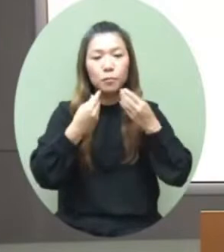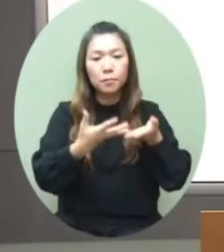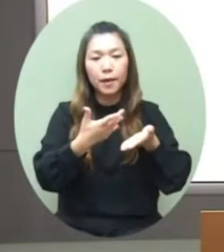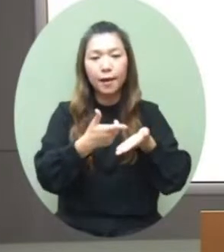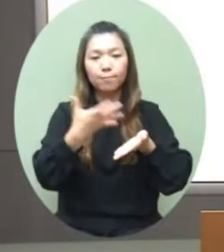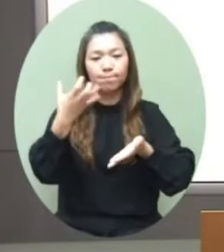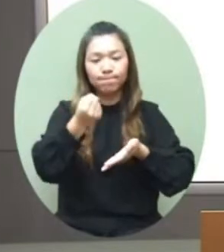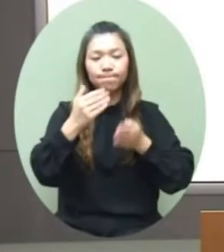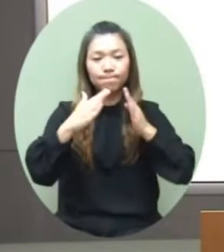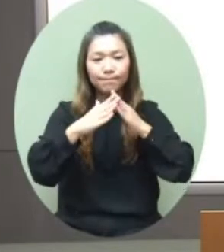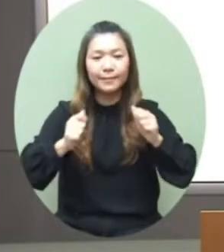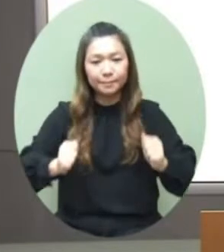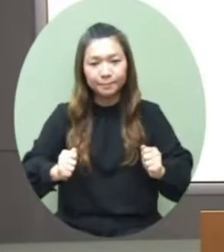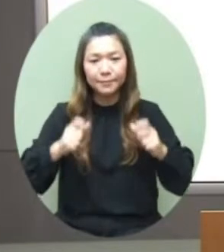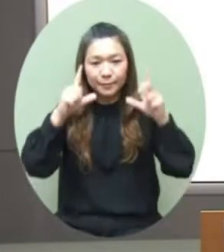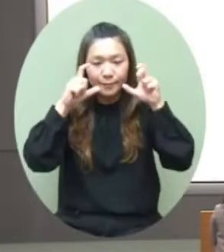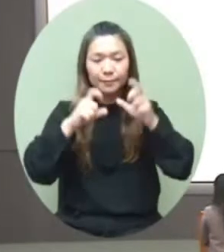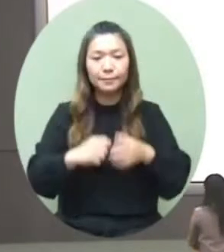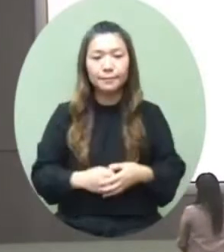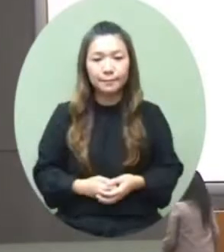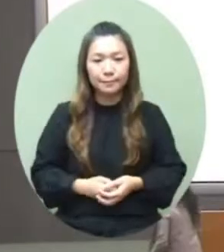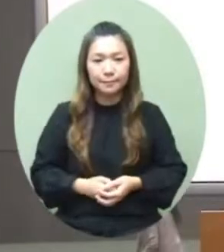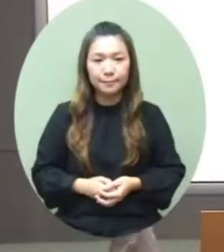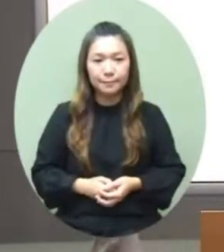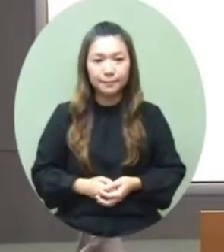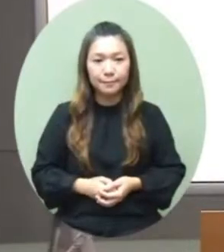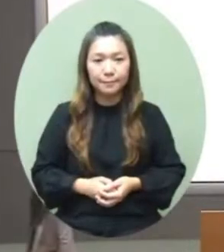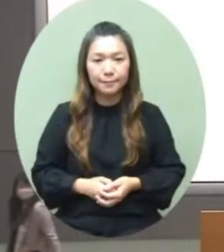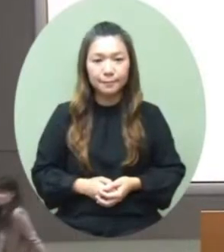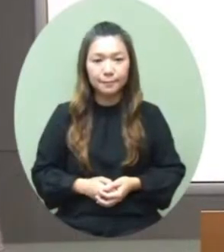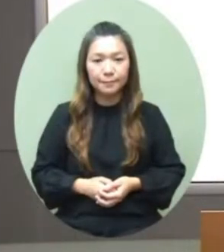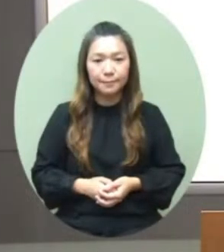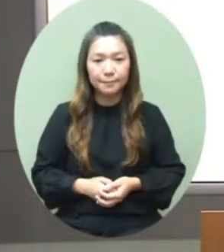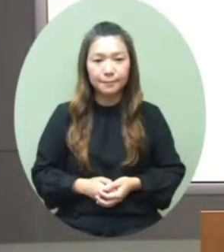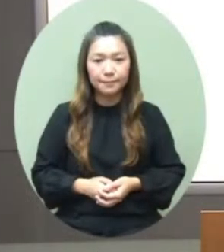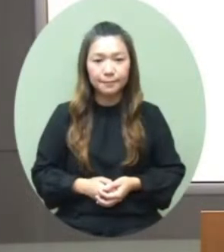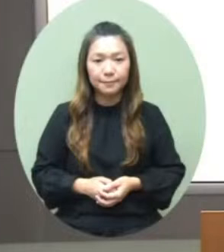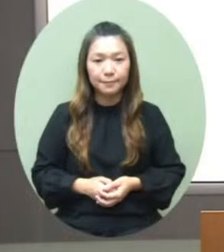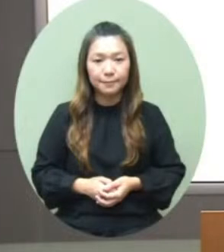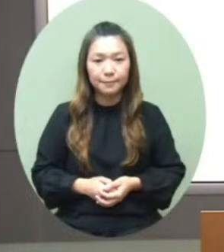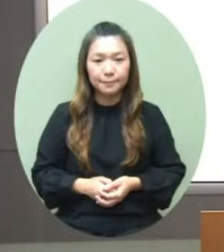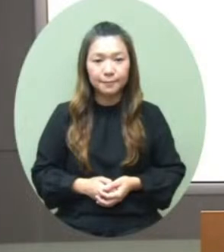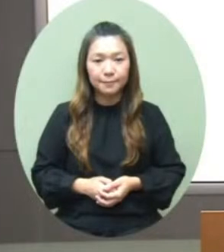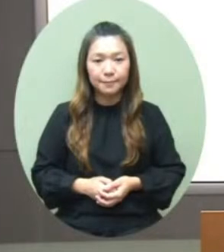哋嘅司长局长。 Let's pass some props to the FS and his team。